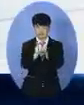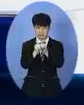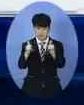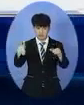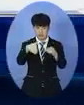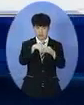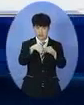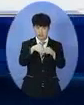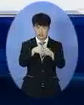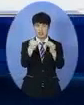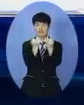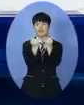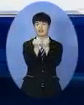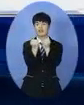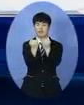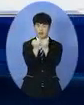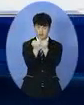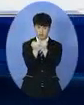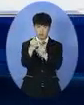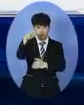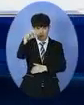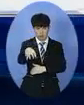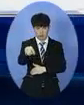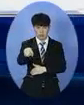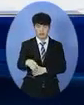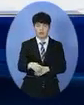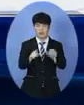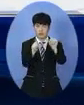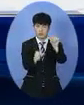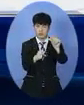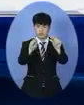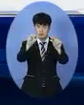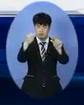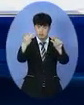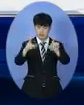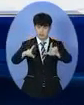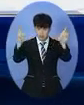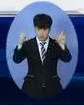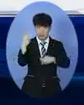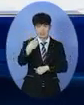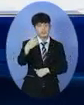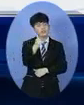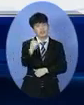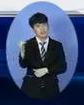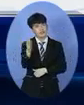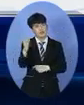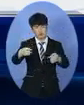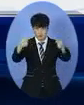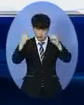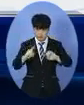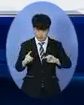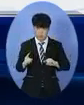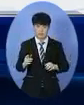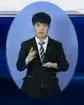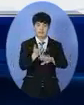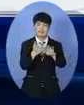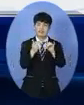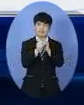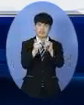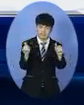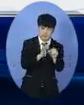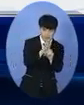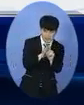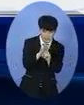천안시 시민문화여성회관 수강생 자치회는 지난 17일 수강생과 주민 등 2천여 명이 참석한 가운데 이웃사랑